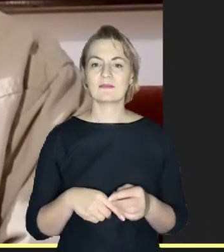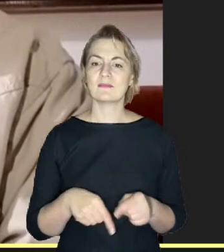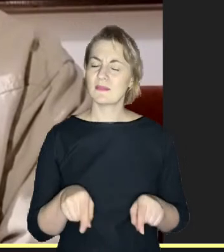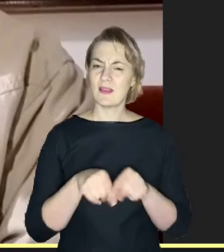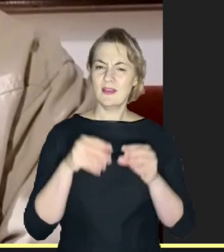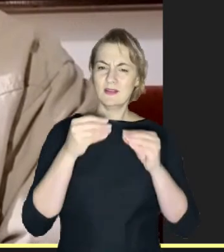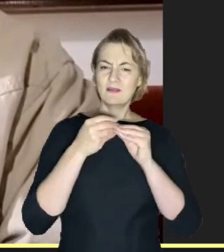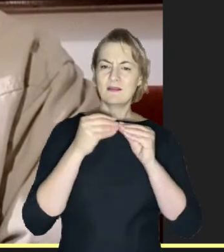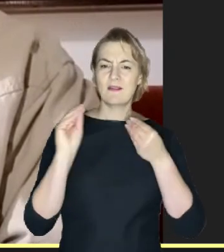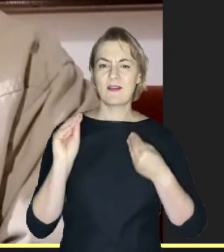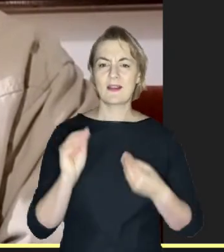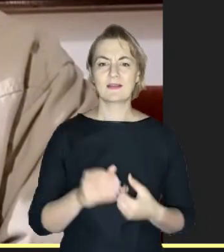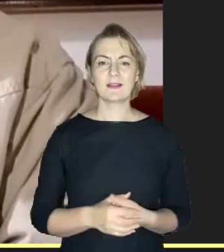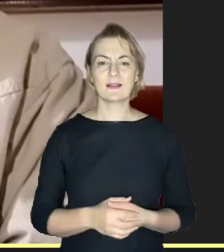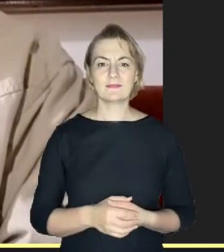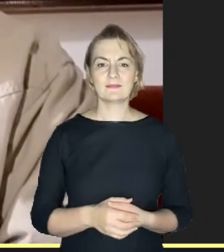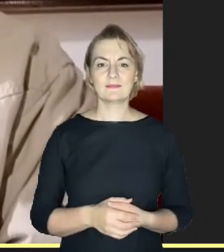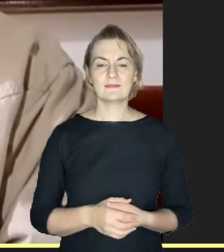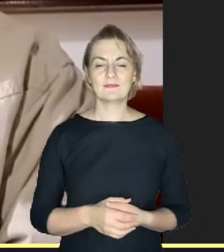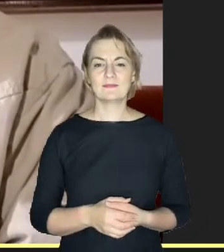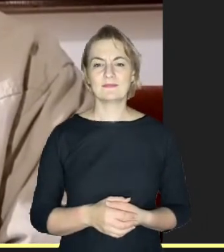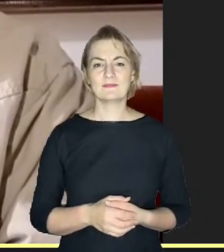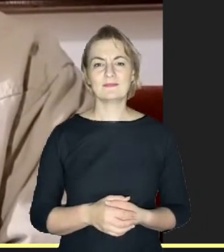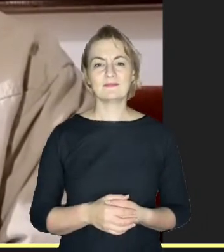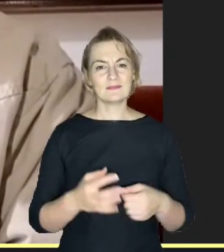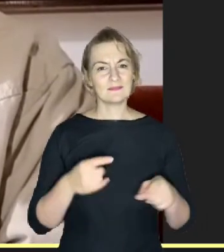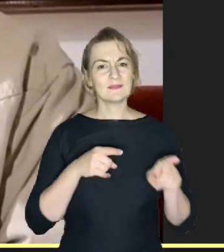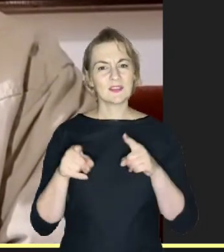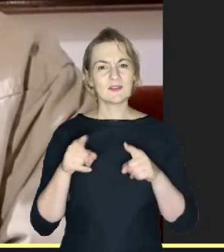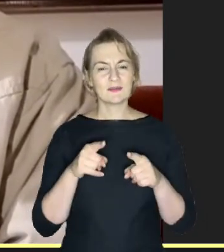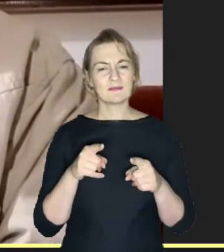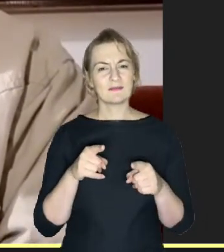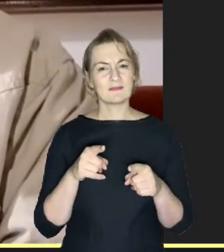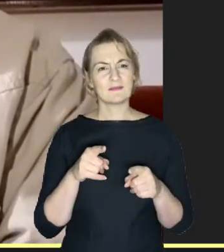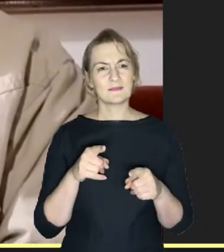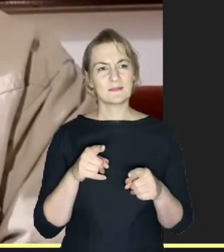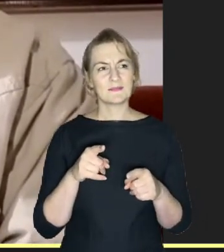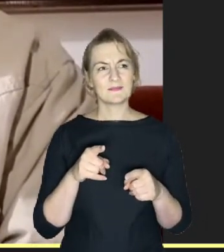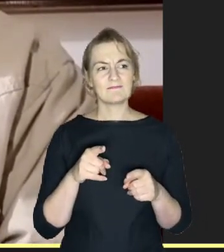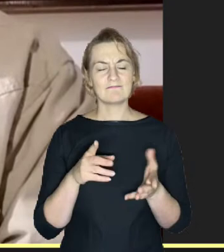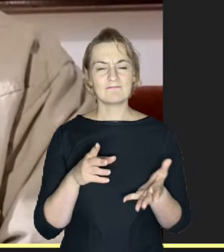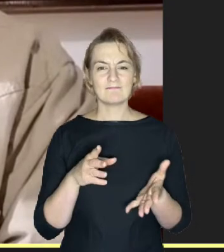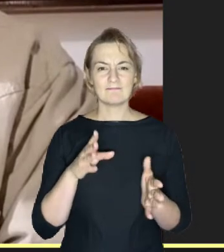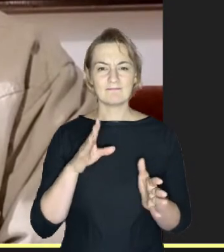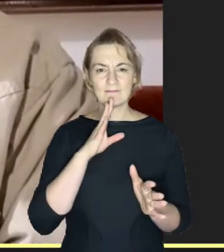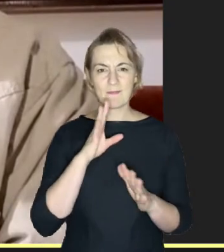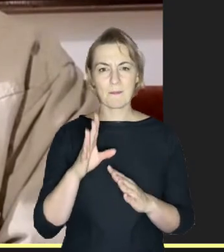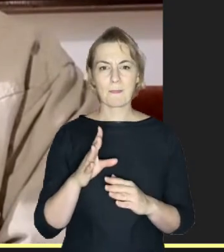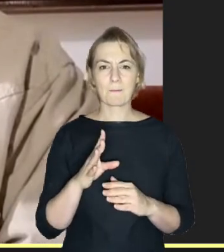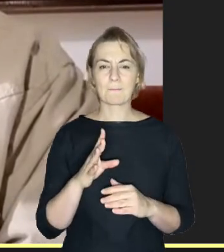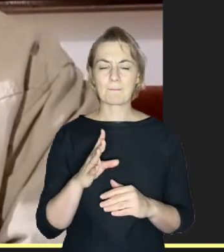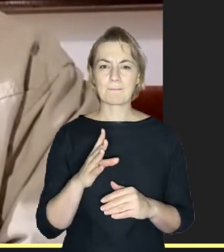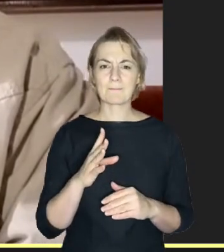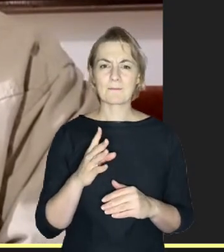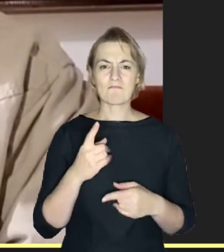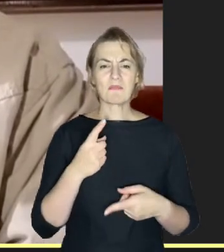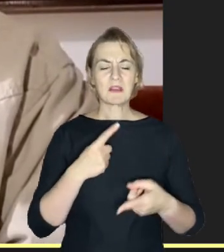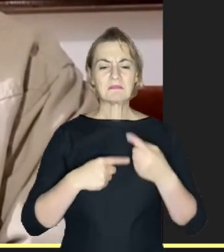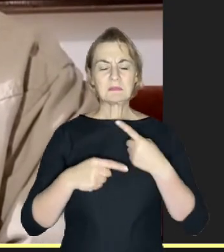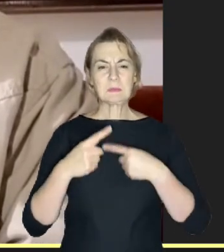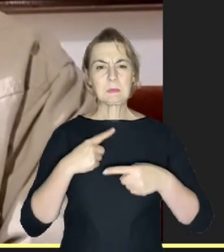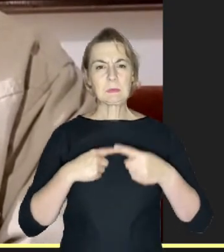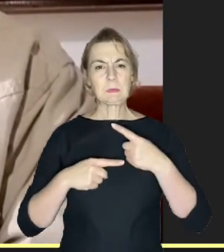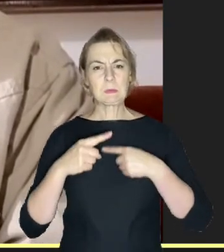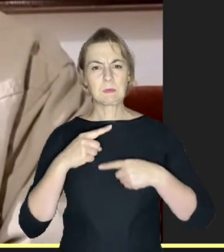więcej. Dla mnie też poznaj siebie to jest dotknięcie tej pierwotnej przyczyny, która sprawiła,